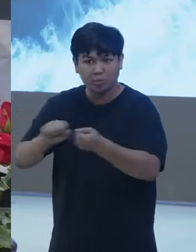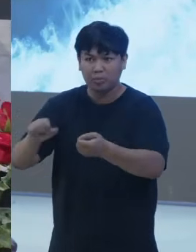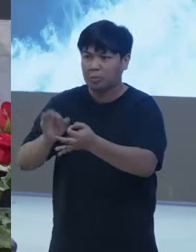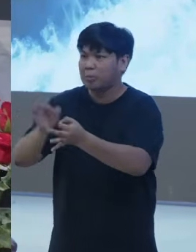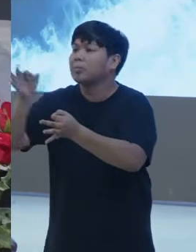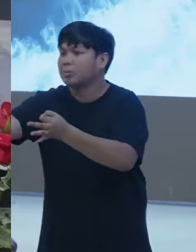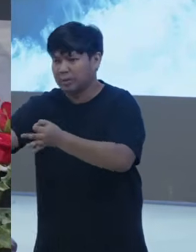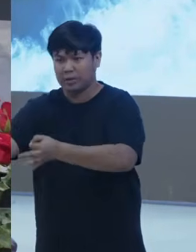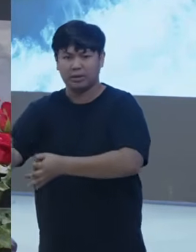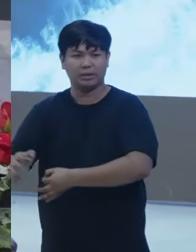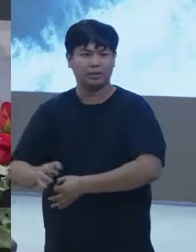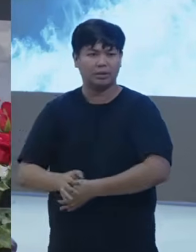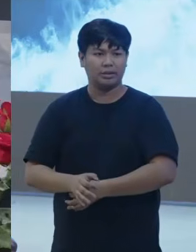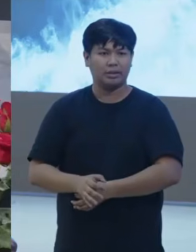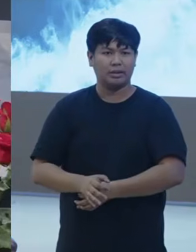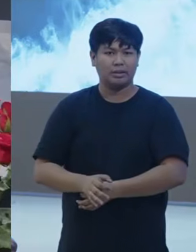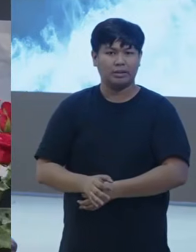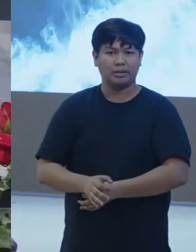Hindi natuloy.